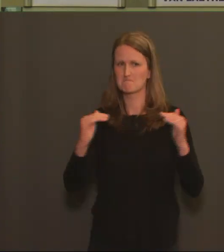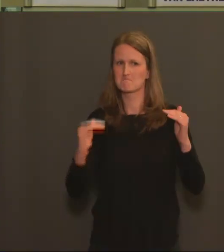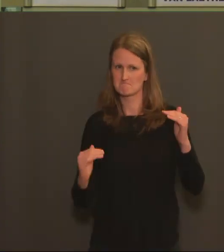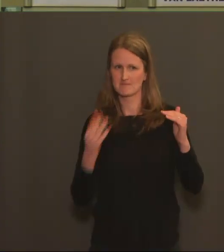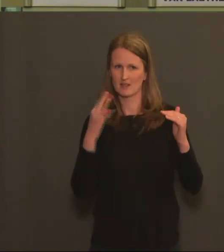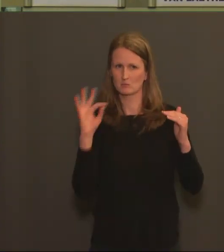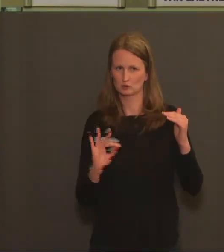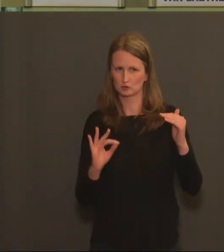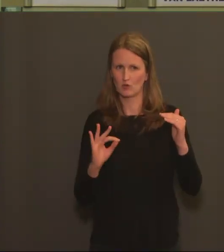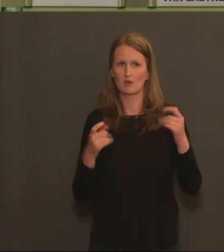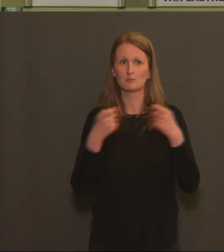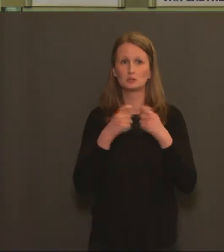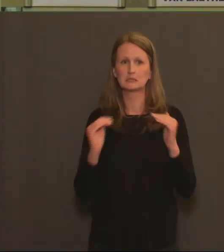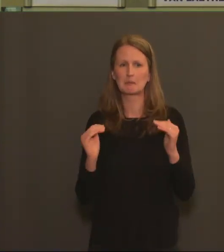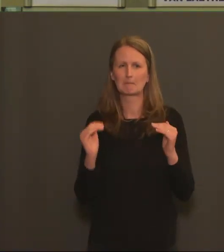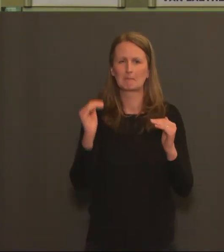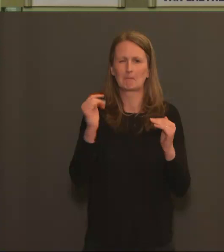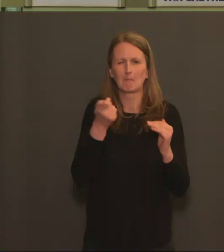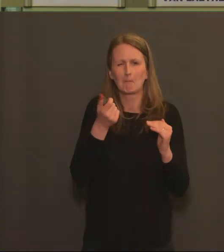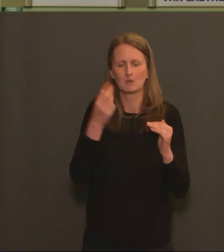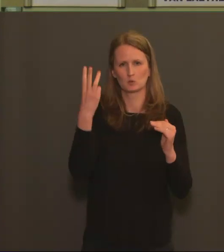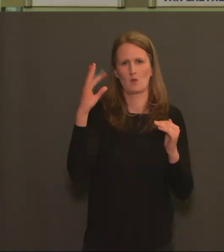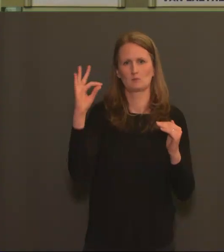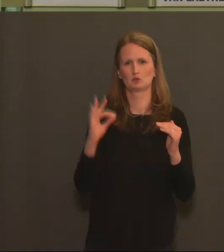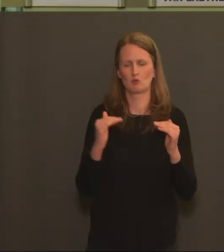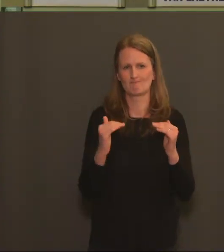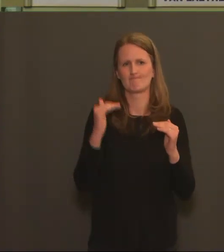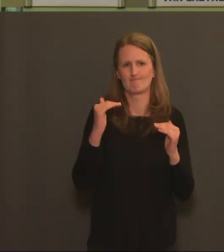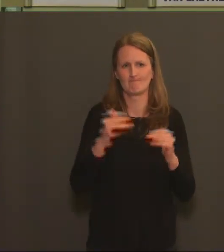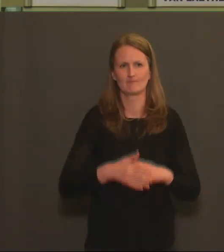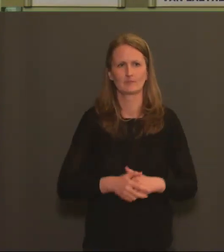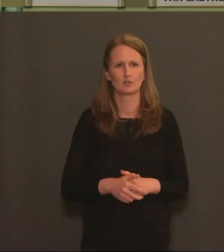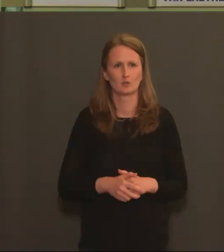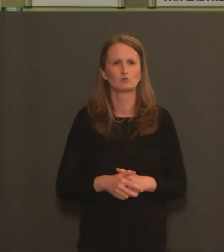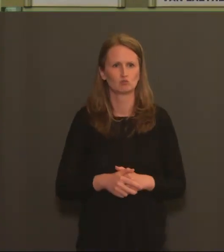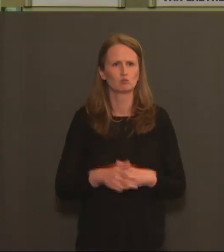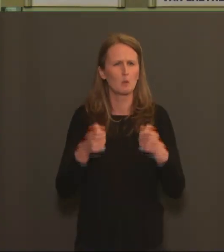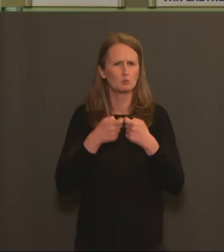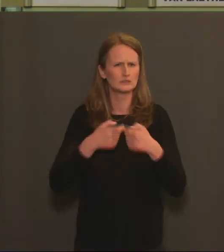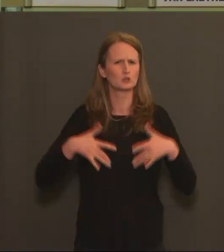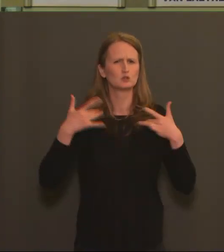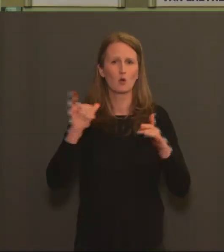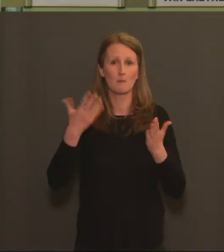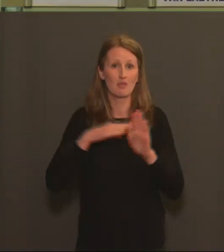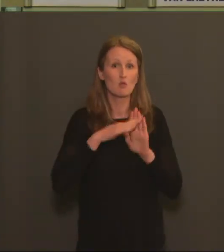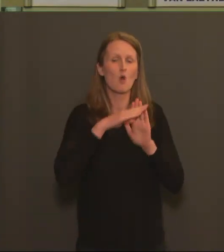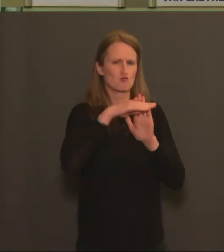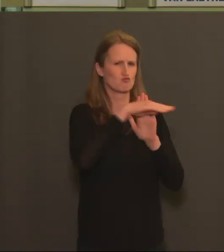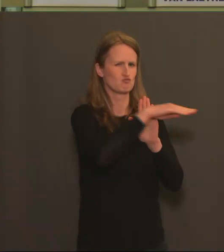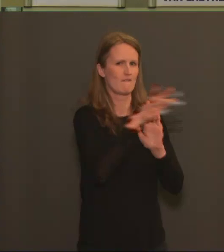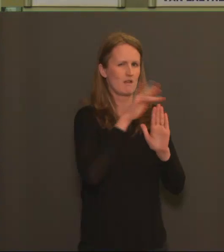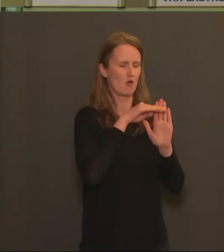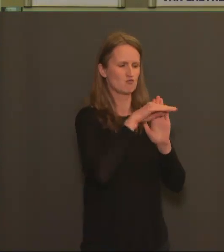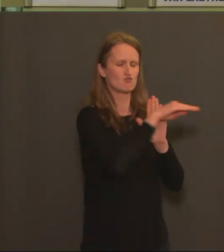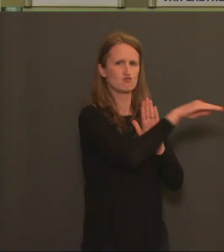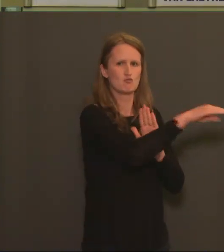Bruxelles-Capitale de 3%, mais là aussi, on tend vers une stabilisation. Si on regarde les provinces, on se rend